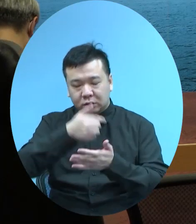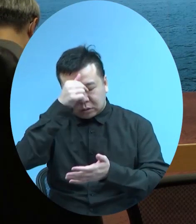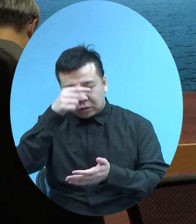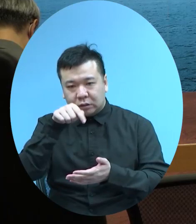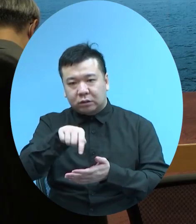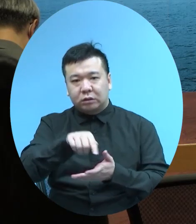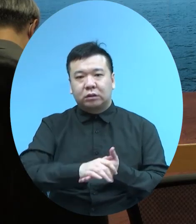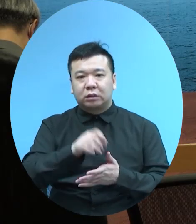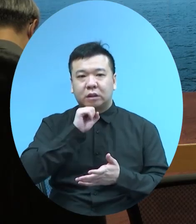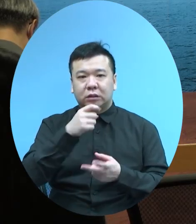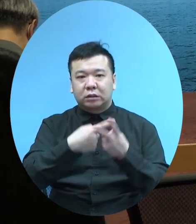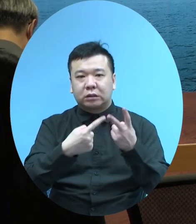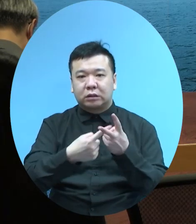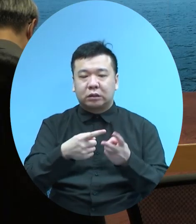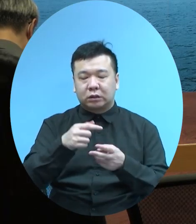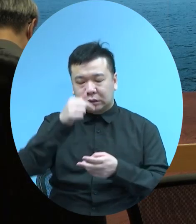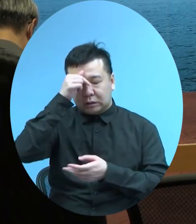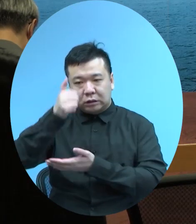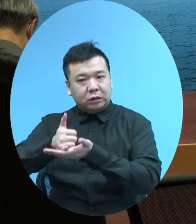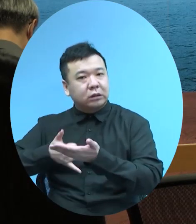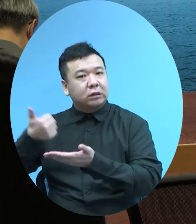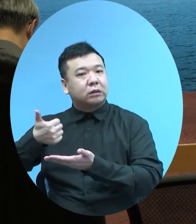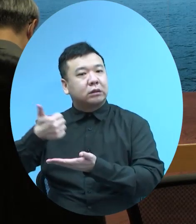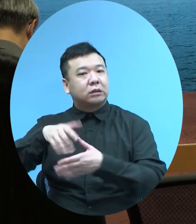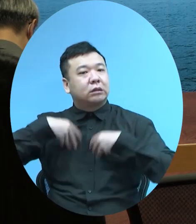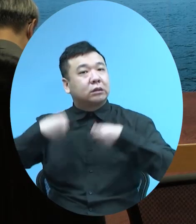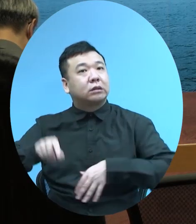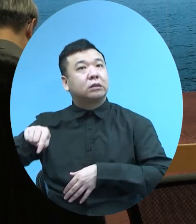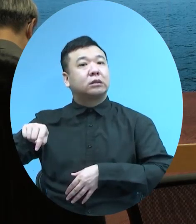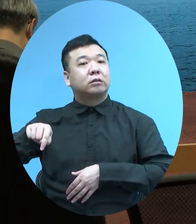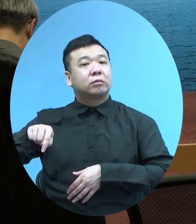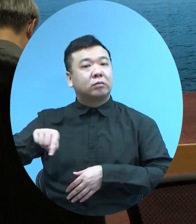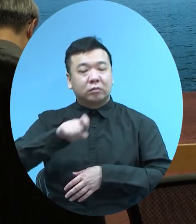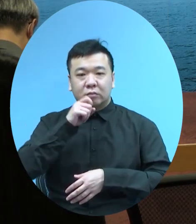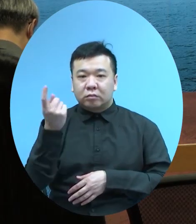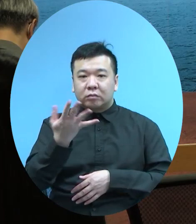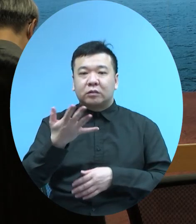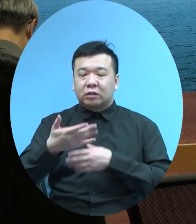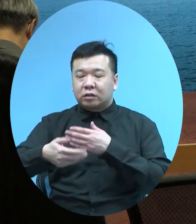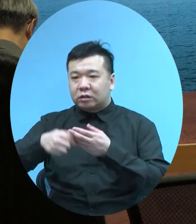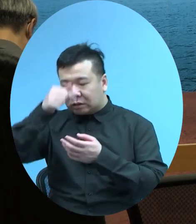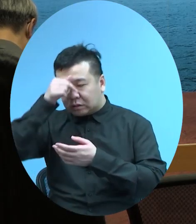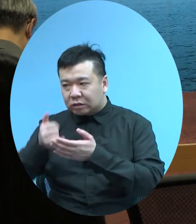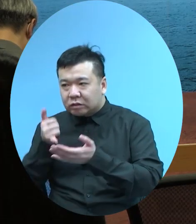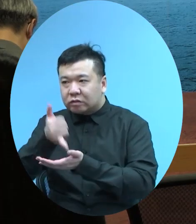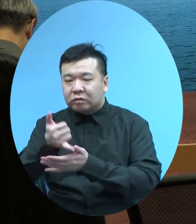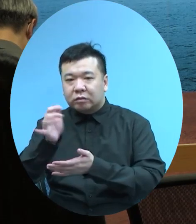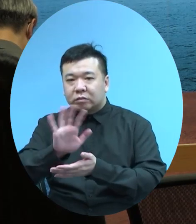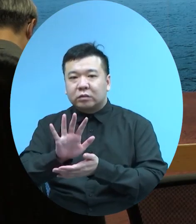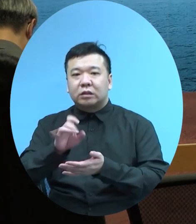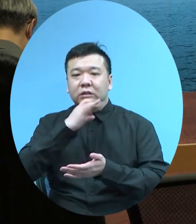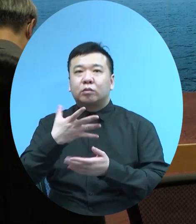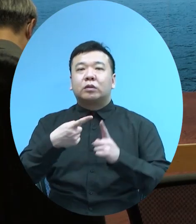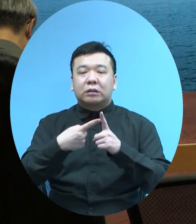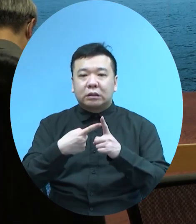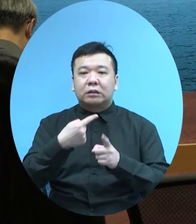字。有20多名嘅出院嘅人之中咧，其實有幾多位係要復檢，有幾多位係唔使復檢，同埋有冇